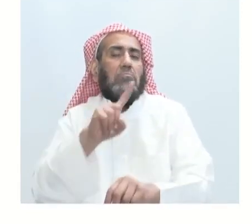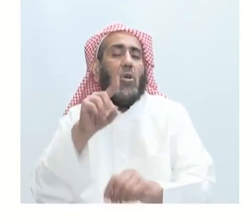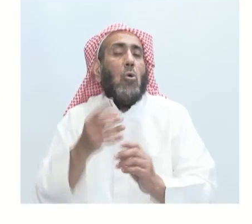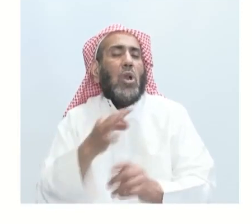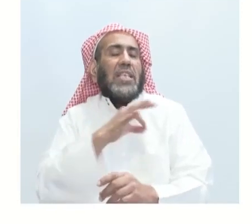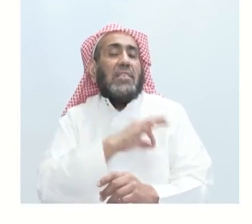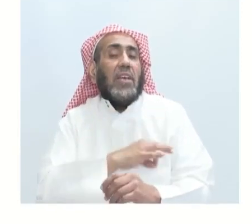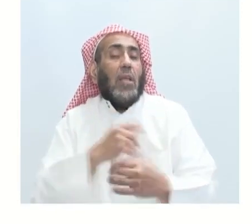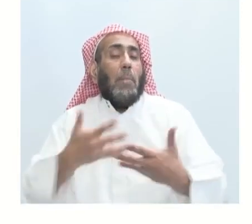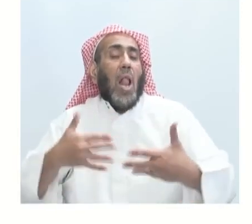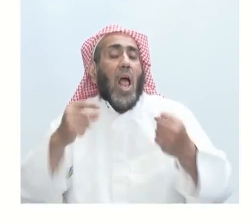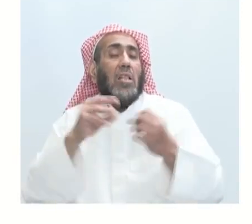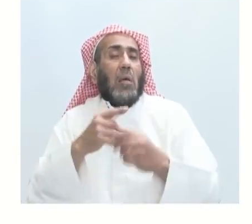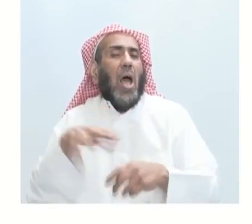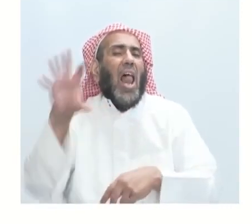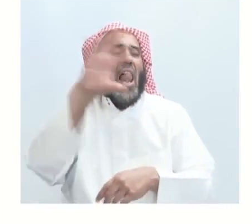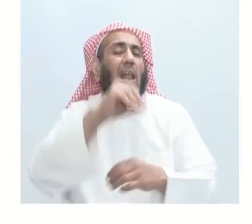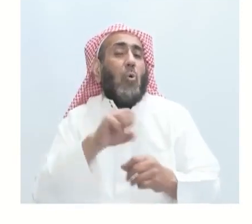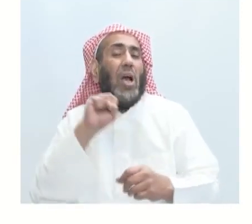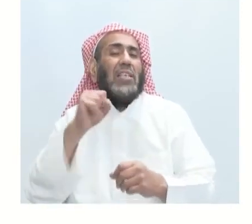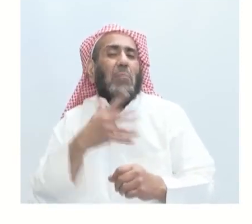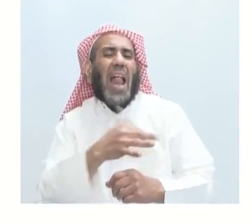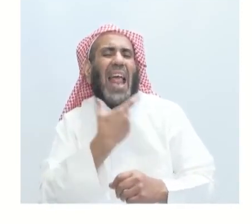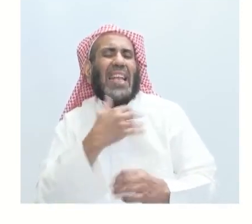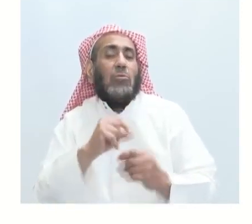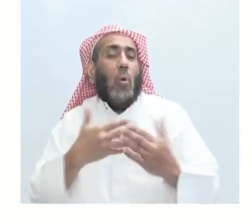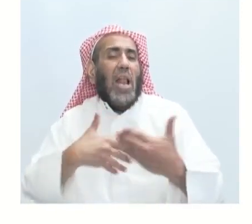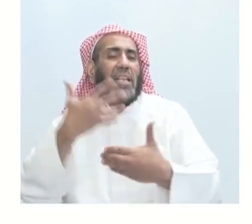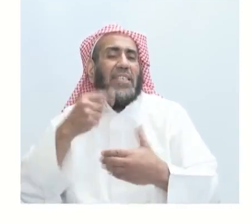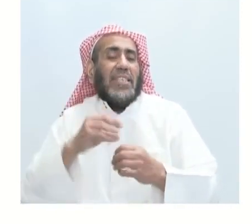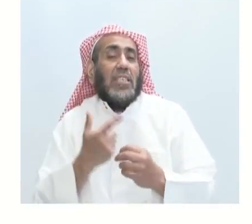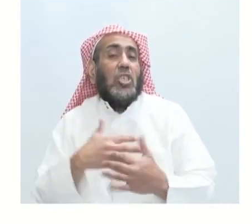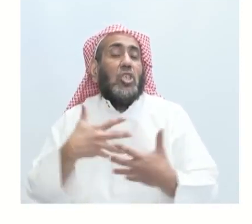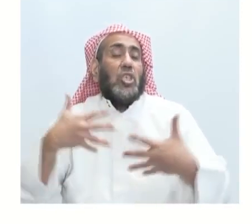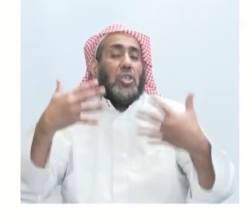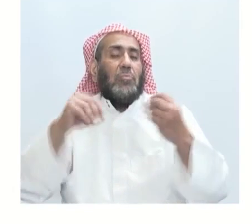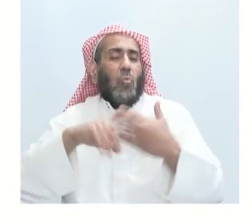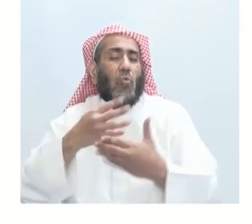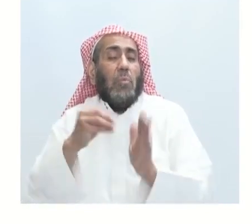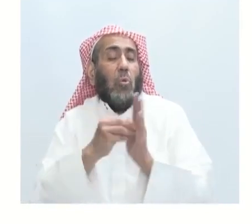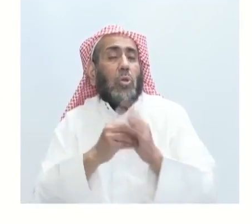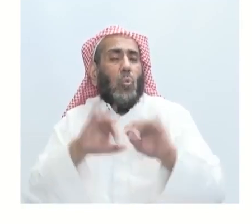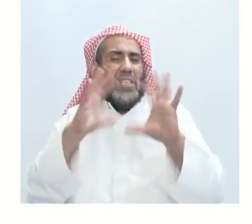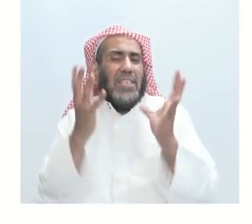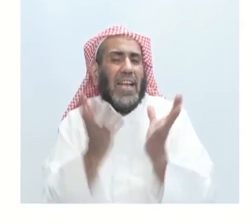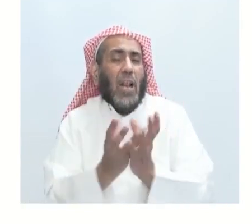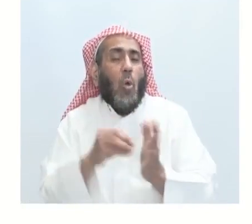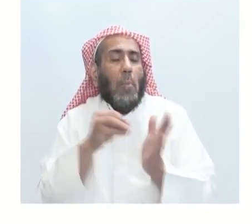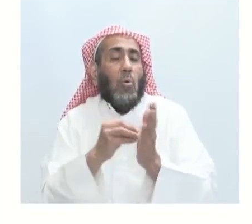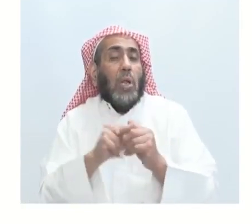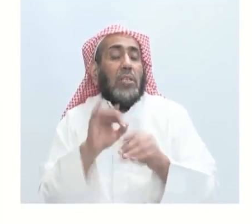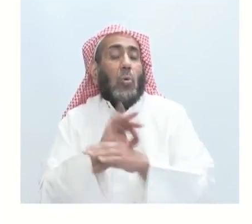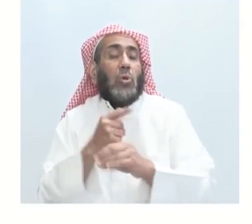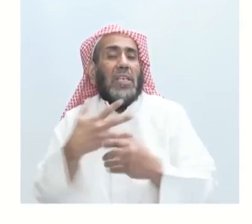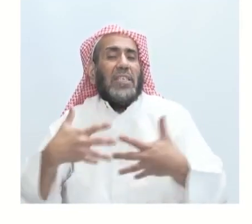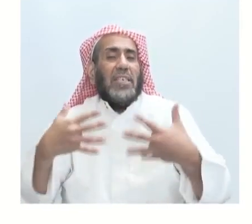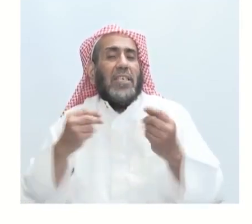الاستفاده من الادب الغربي وبخاصه الادب الانجليزي الدعوه الى التجديد الشعر جدد في الشعر وفي موضوعات وال الشكل والمضمون منه دعوته